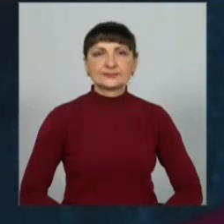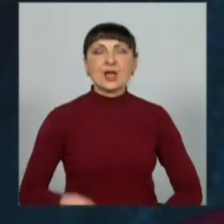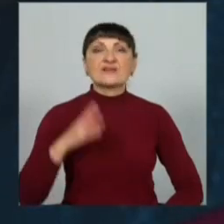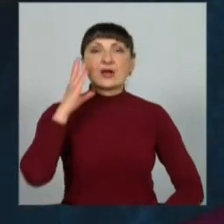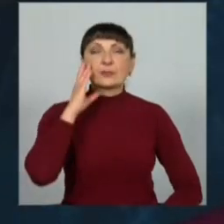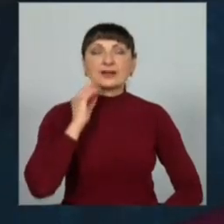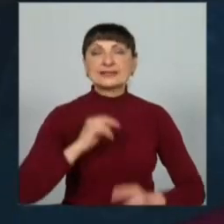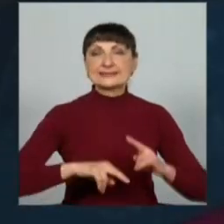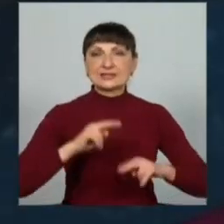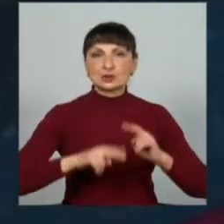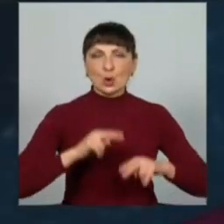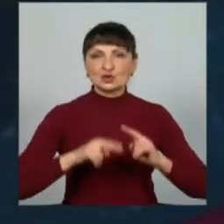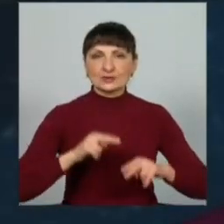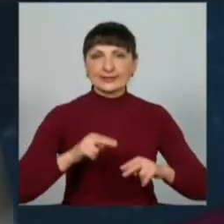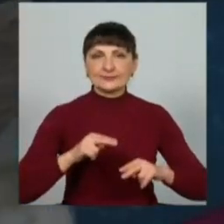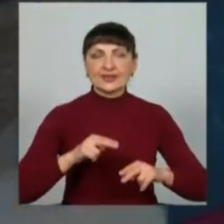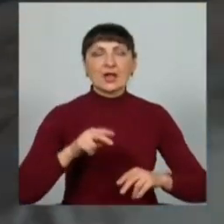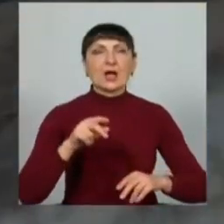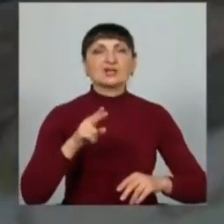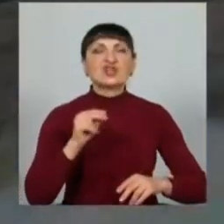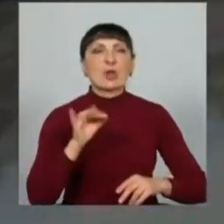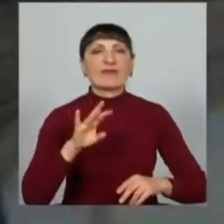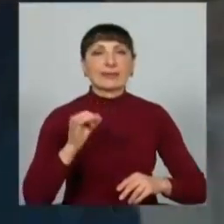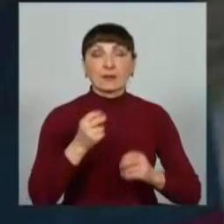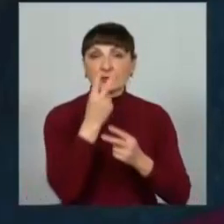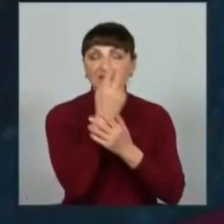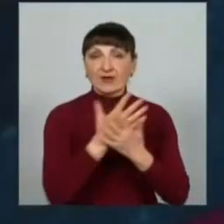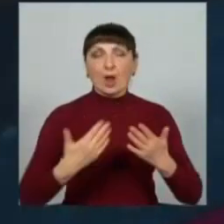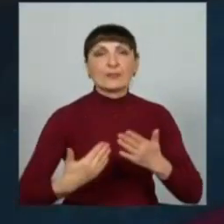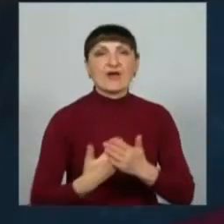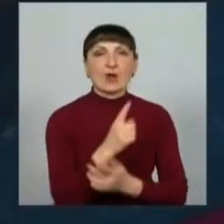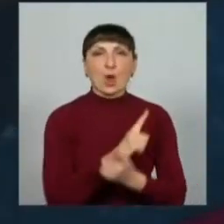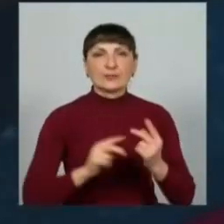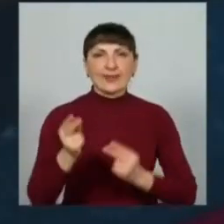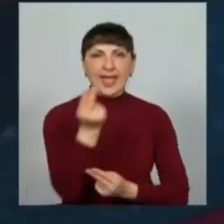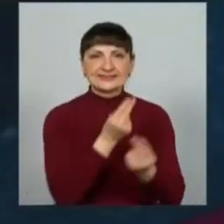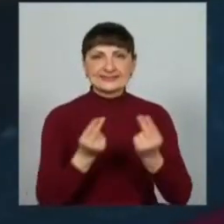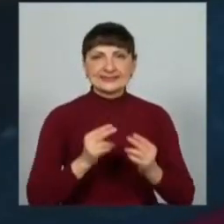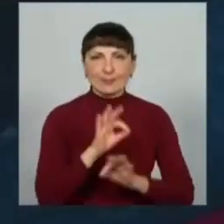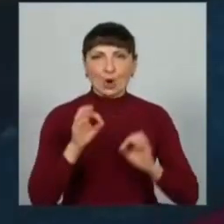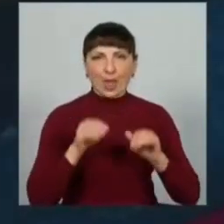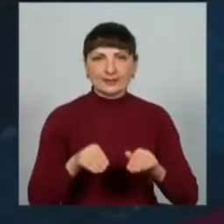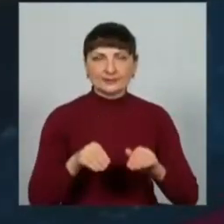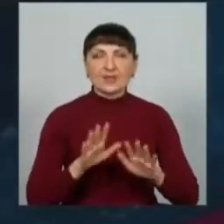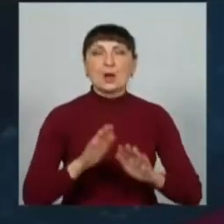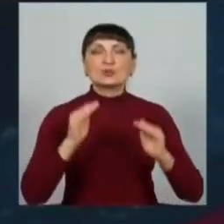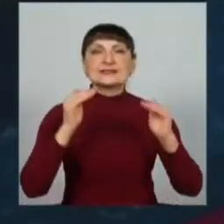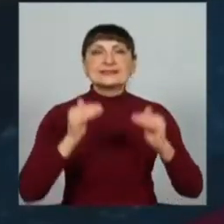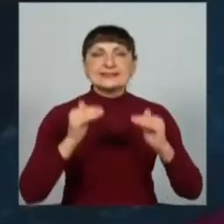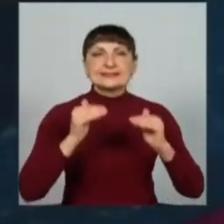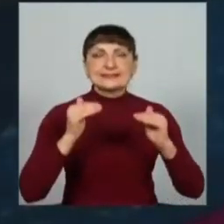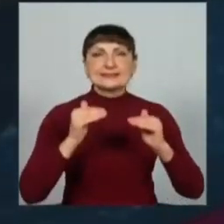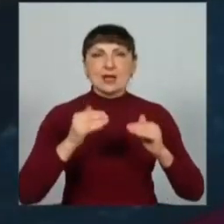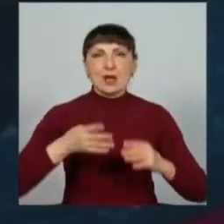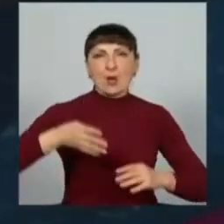В Алматы застройщики так называемого «человейника» презентовали обновленный эскиз проекта. Согласно нему, снизится этажность жилого